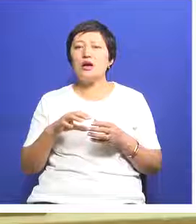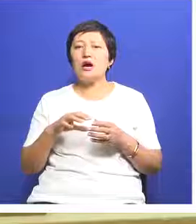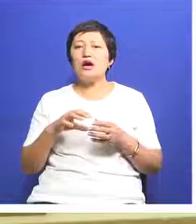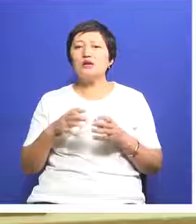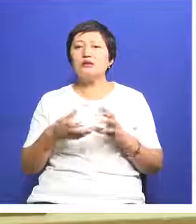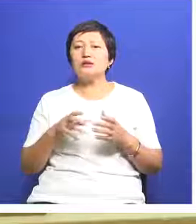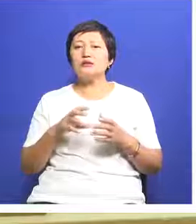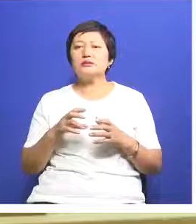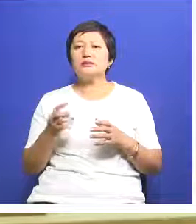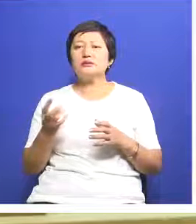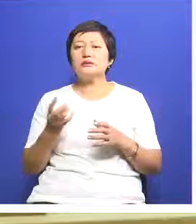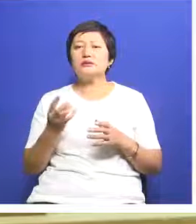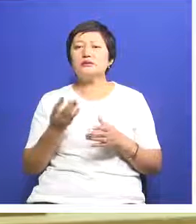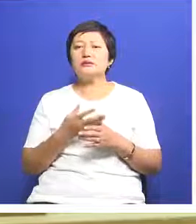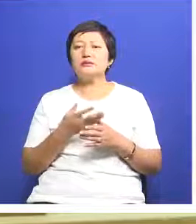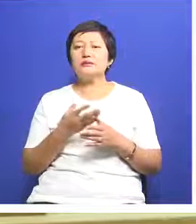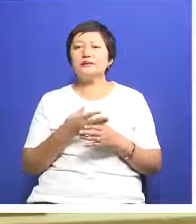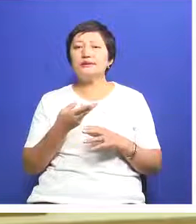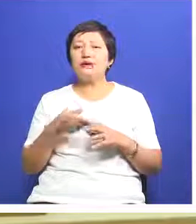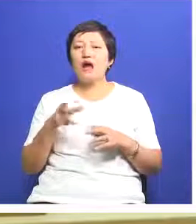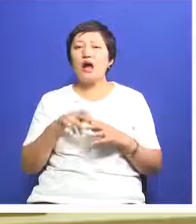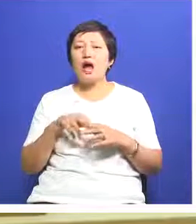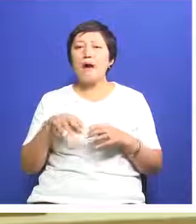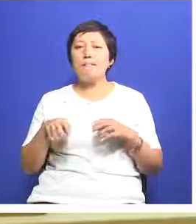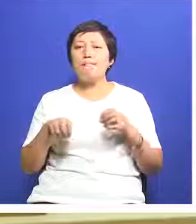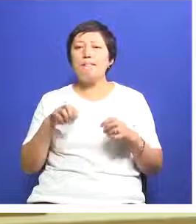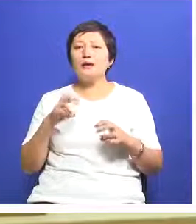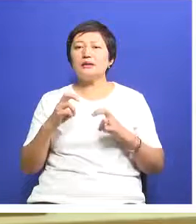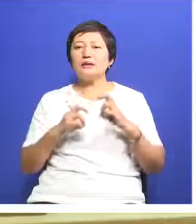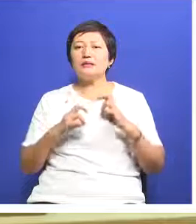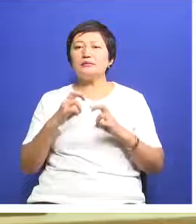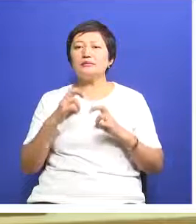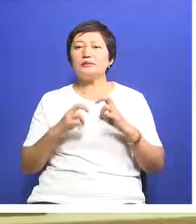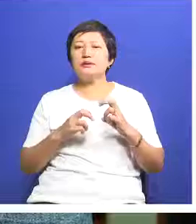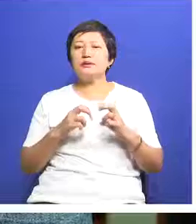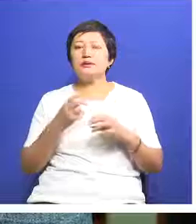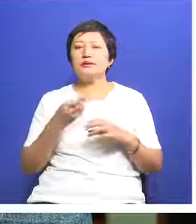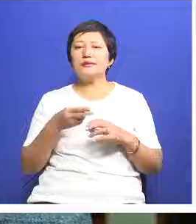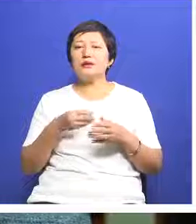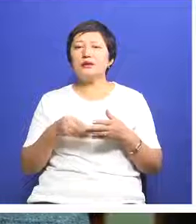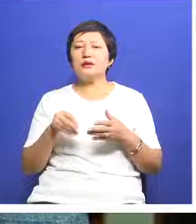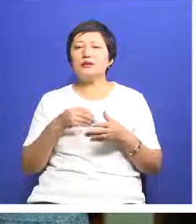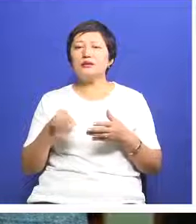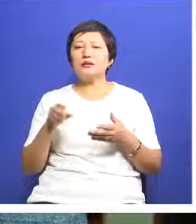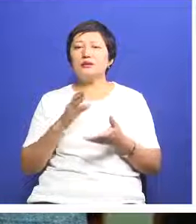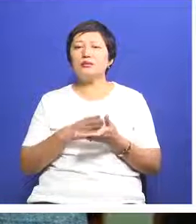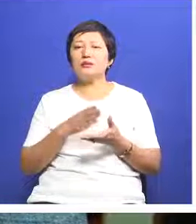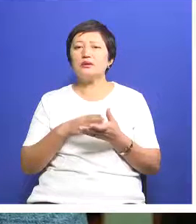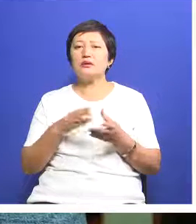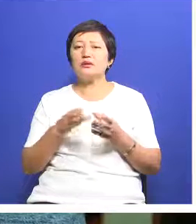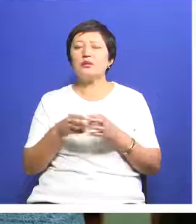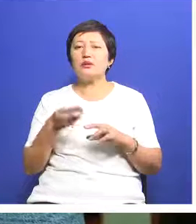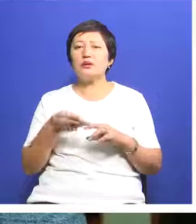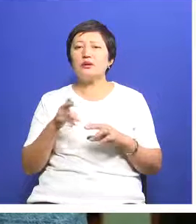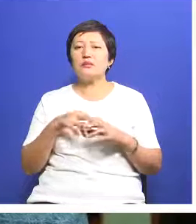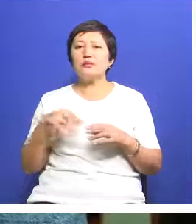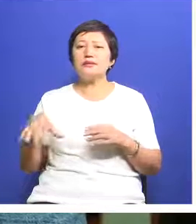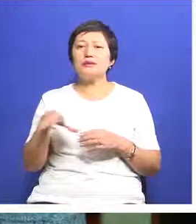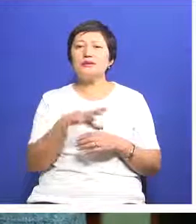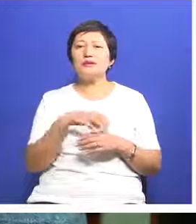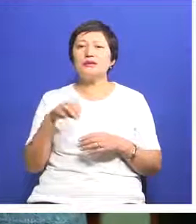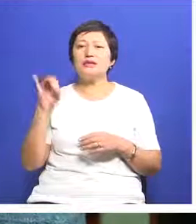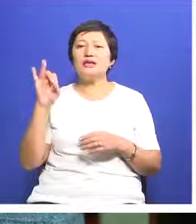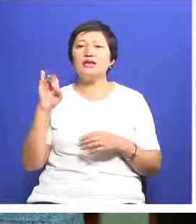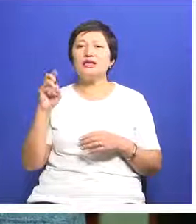тиімді. Біз осы қаражат аламыз, содан кейін бізде мына мақта зауыттардан берілетін қаражаттар бар. Бұларды аламыз. Бізде мысалы